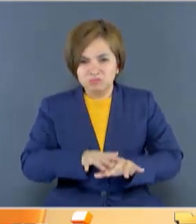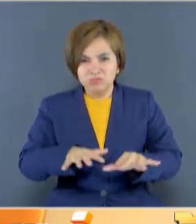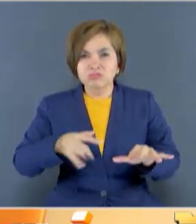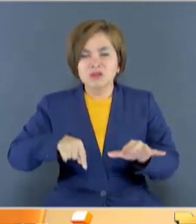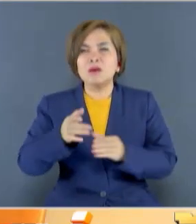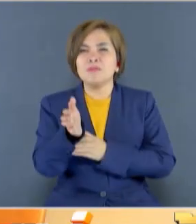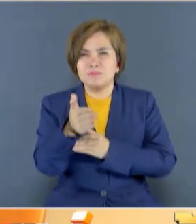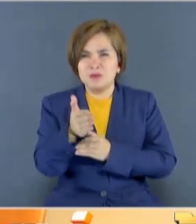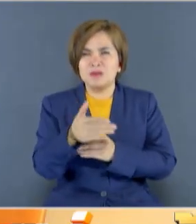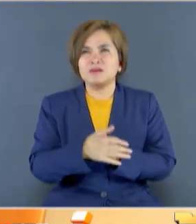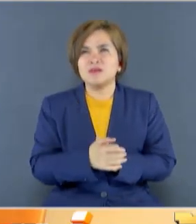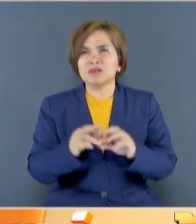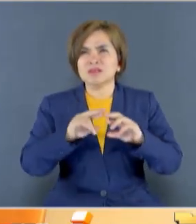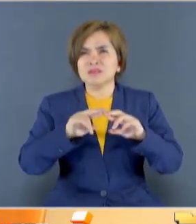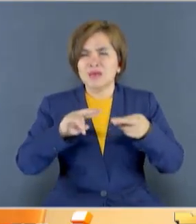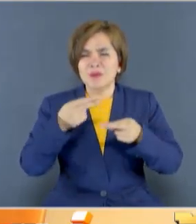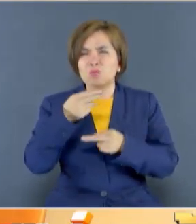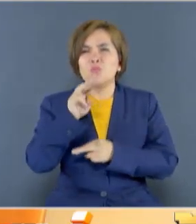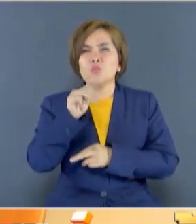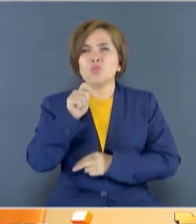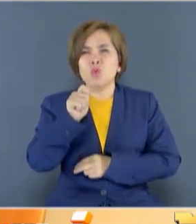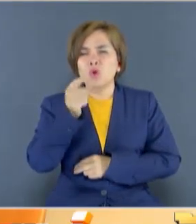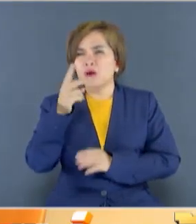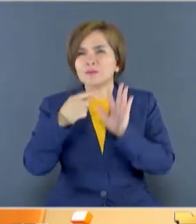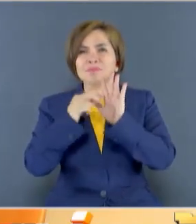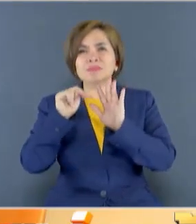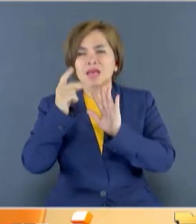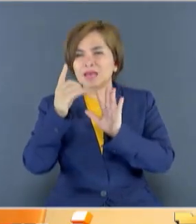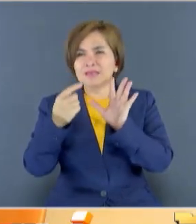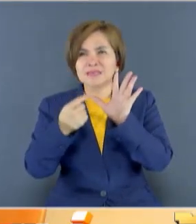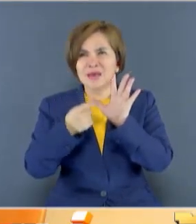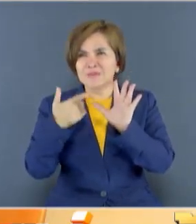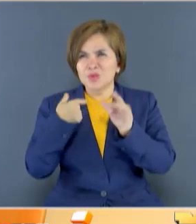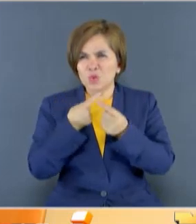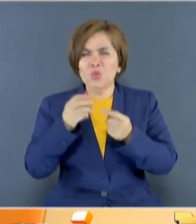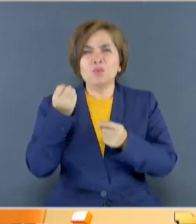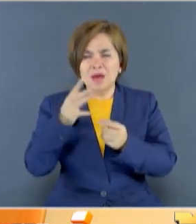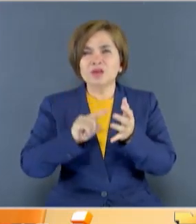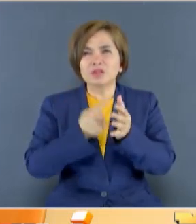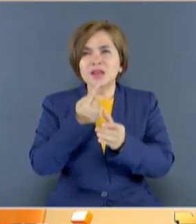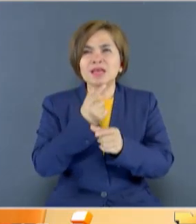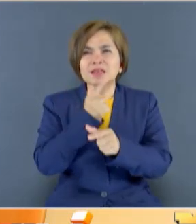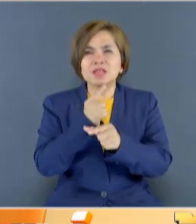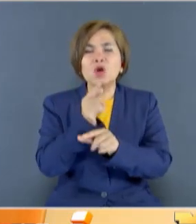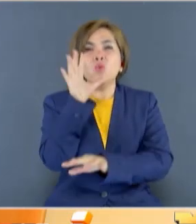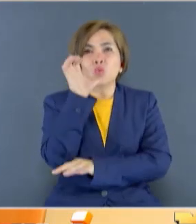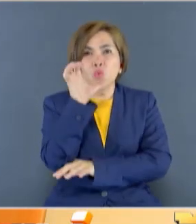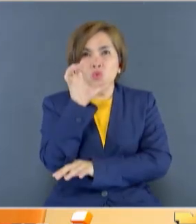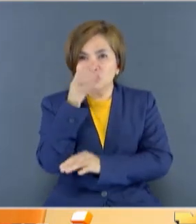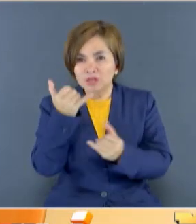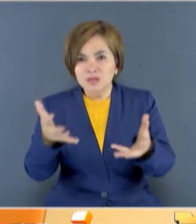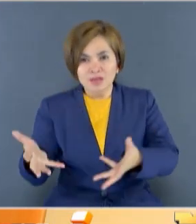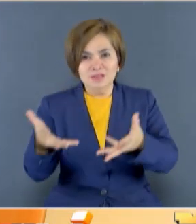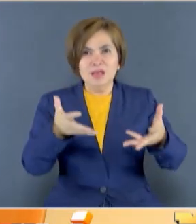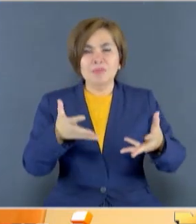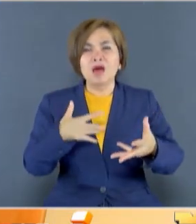ขึ้นมาได้จากบ่อกุ้งคือปลาหมอคางดำทั้งหมดนับร้อยๆตัวเลยครับเจ้าของคลิปโพสต์ระบุบอกว่าเริ่มแรกเป็นเกษตรกรพอจับขึ้นมากลายเป็นผู้ประสบภัยพร้อม